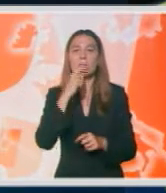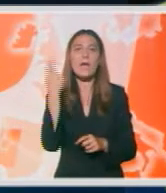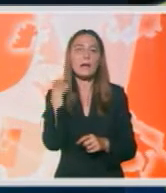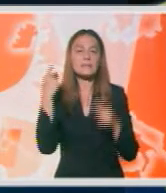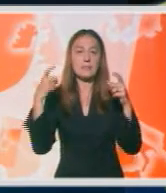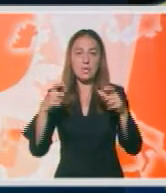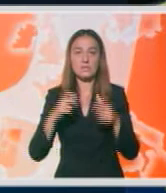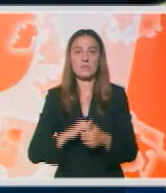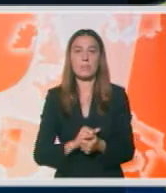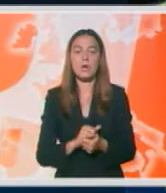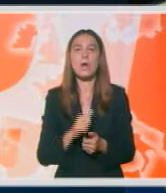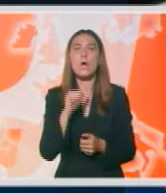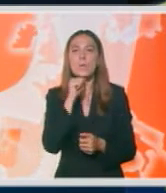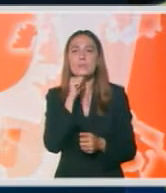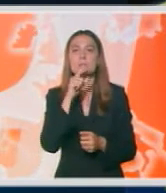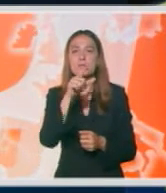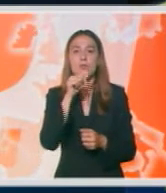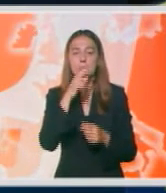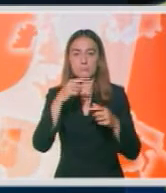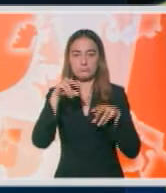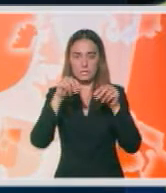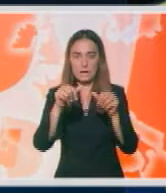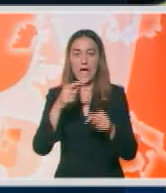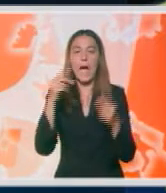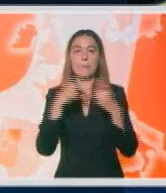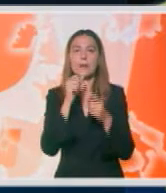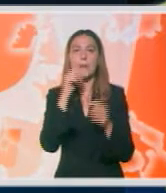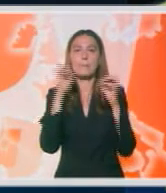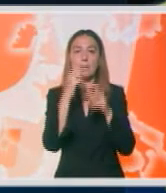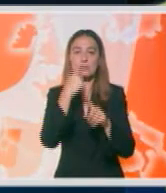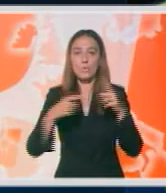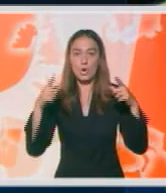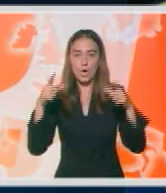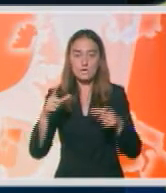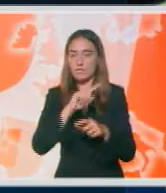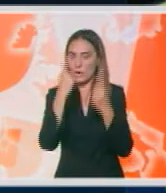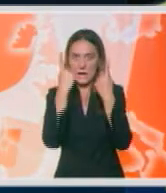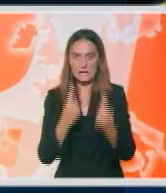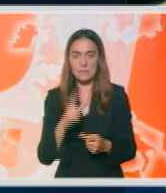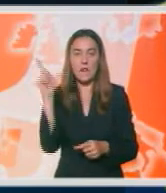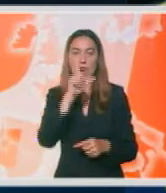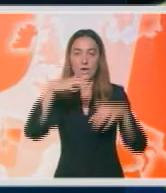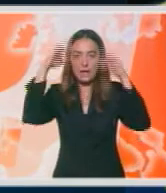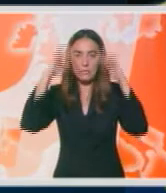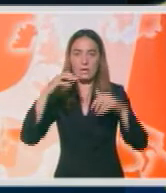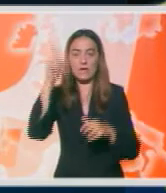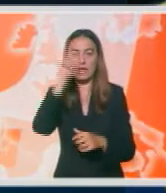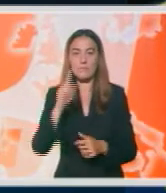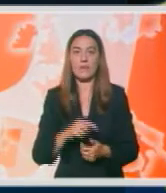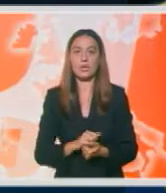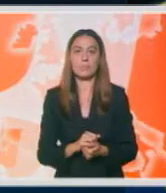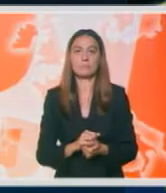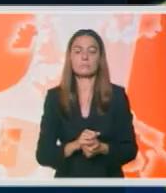Britanskim ostrvima. U istočnim predelima kontinenta, na Peninskom i Balkanskom poluostrvu, nestabilno sa lokalnim pljuskovima i